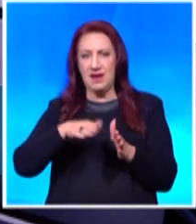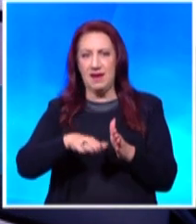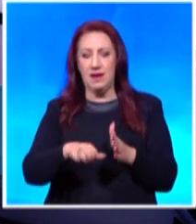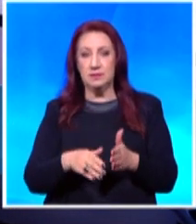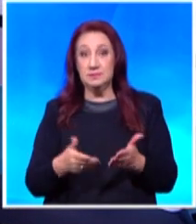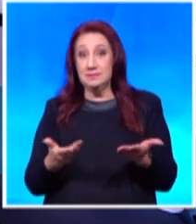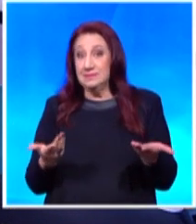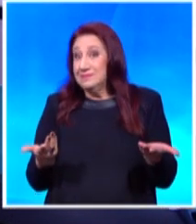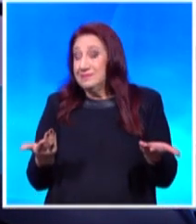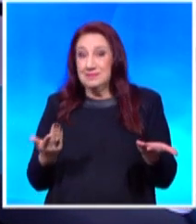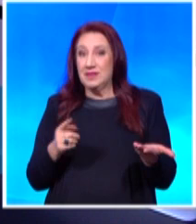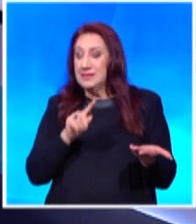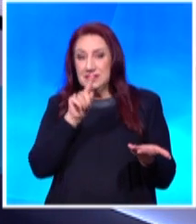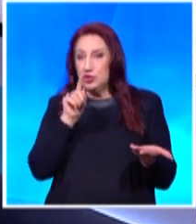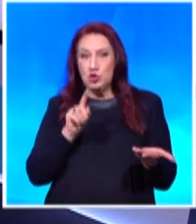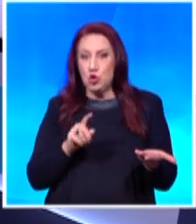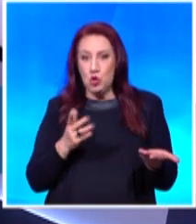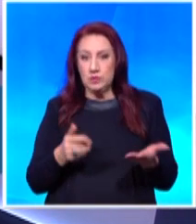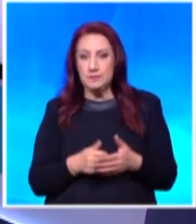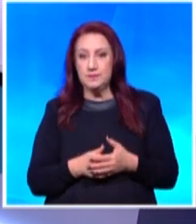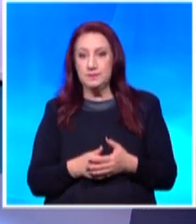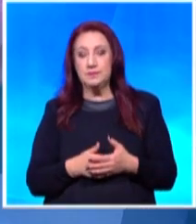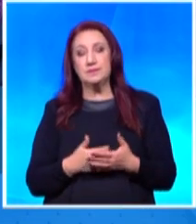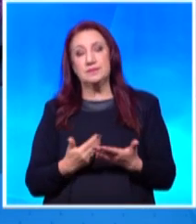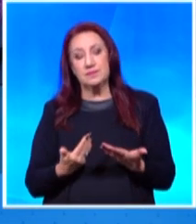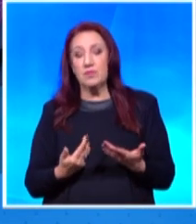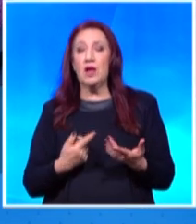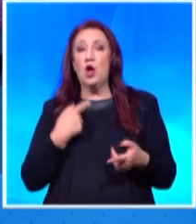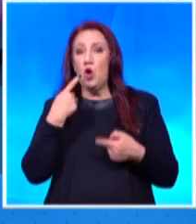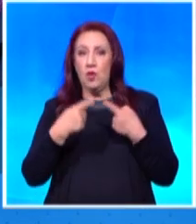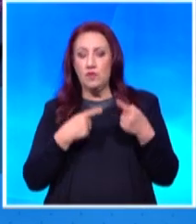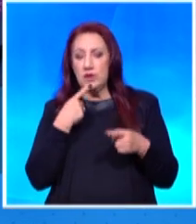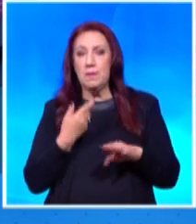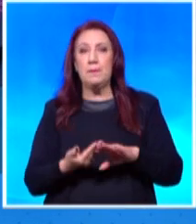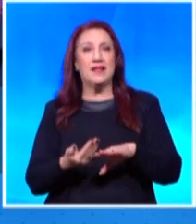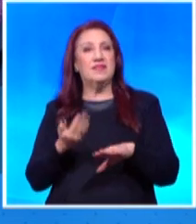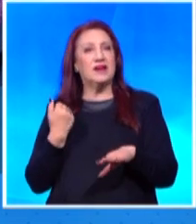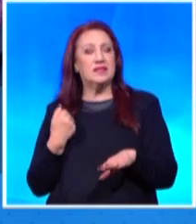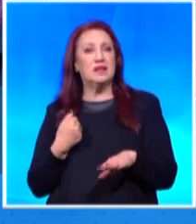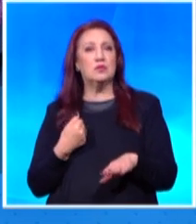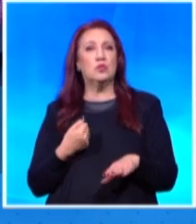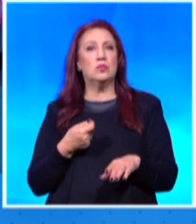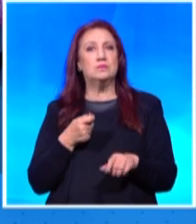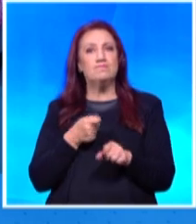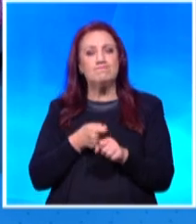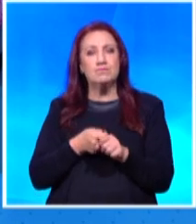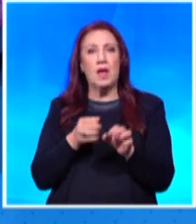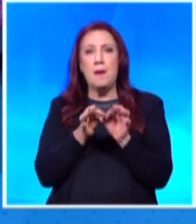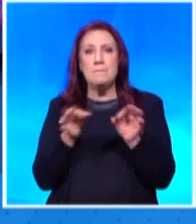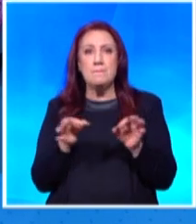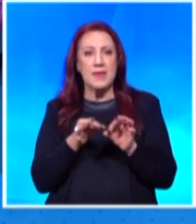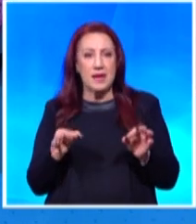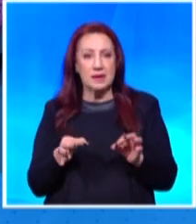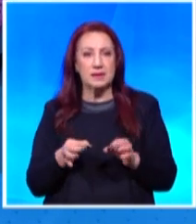Да, когато говорим за такива перспективни неща, превенция, като че ли е вярно правилото,